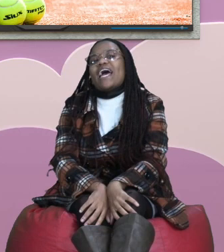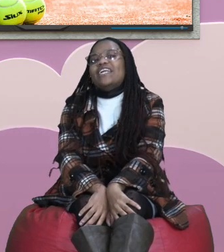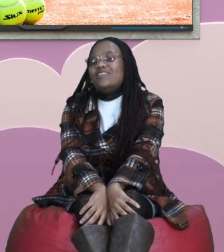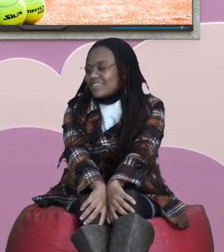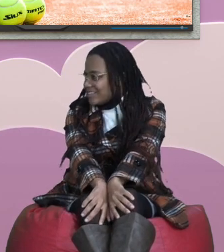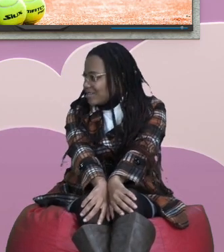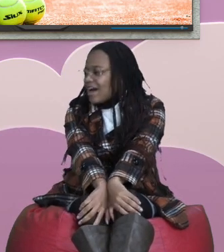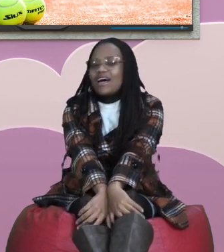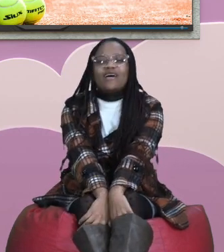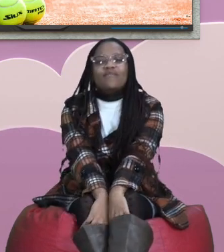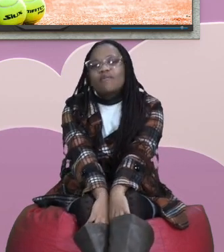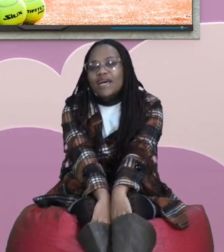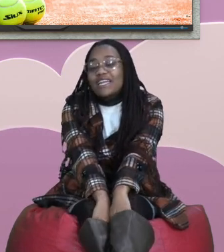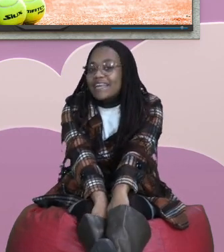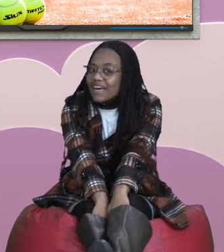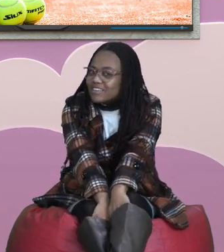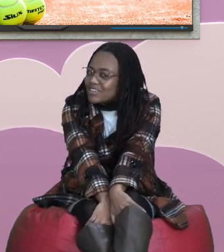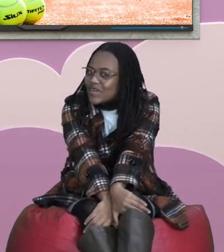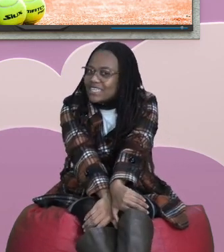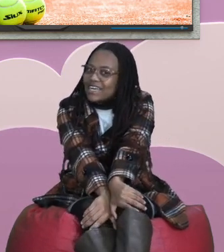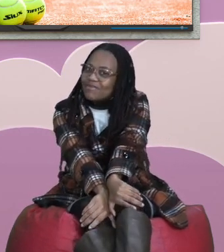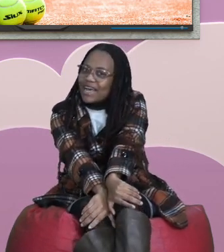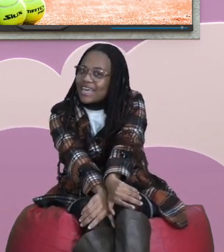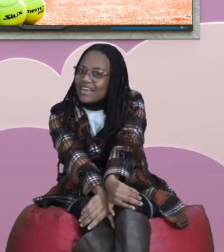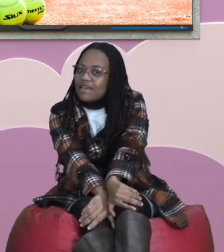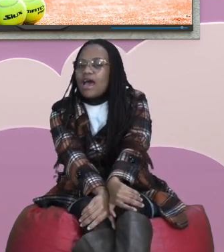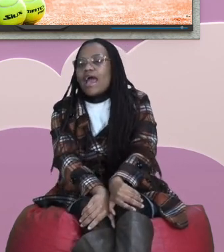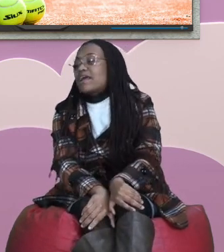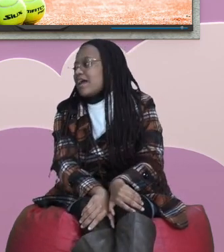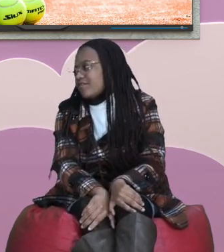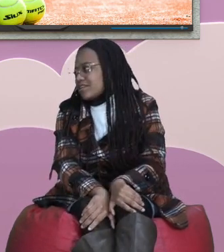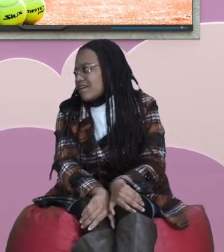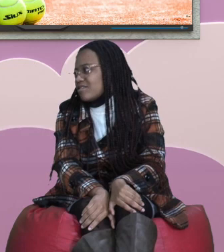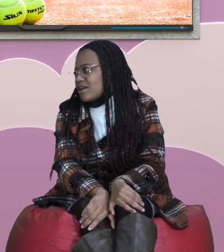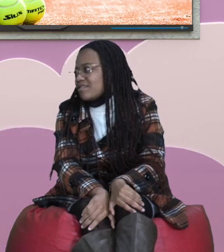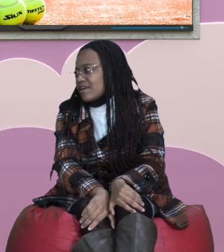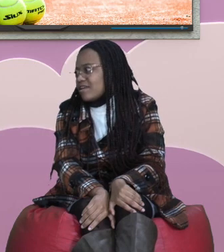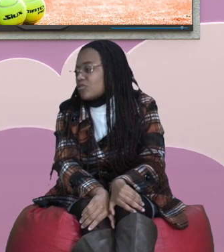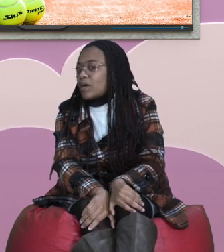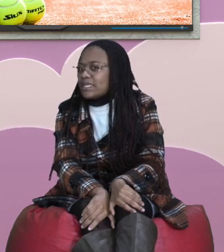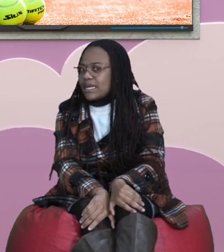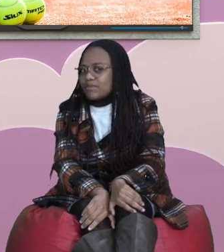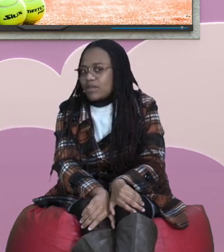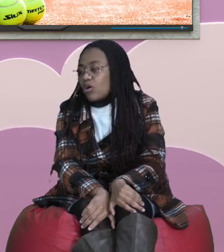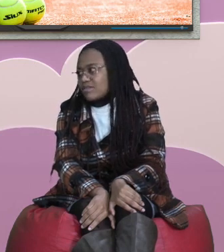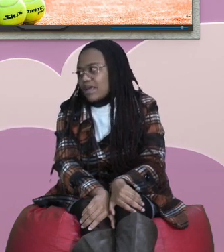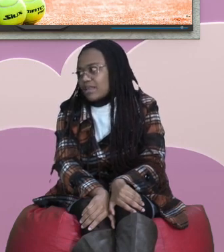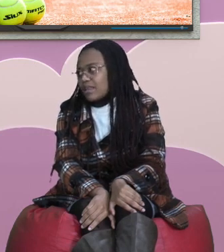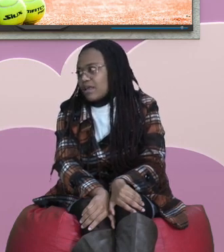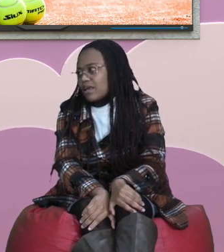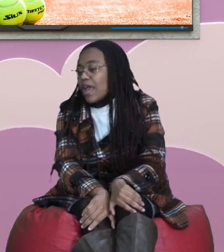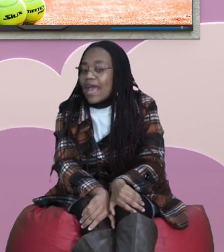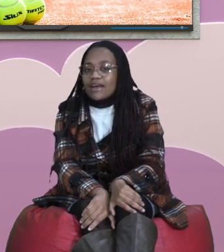Maar ja, nou toe. Maak julle reg vir storytyd, maatjies. Ek love dit as Zoey en Zacky storytyd met ons